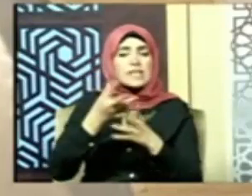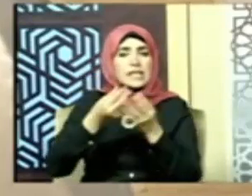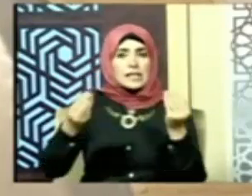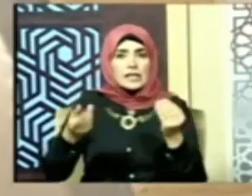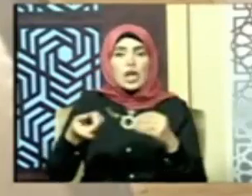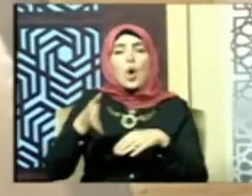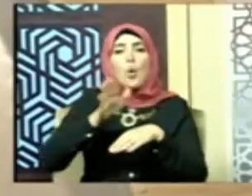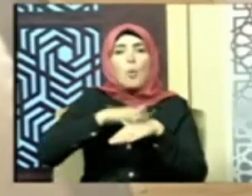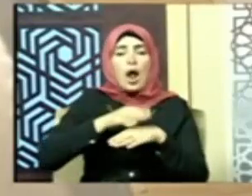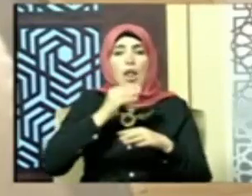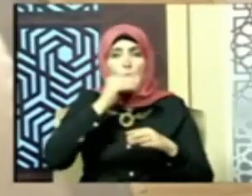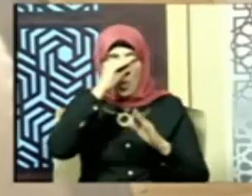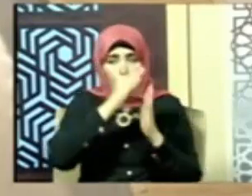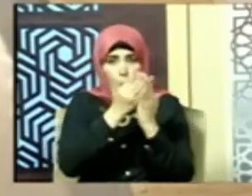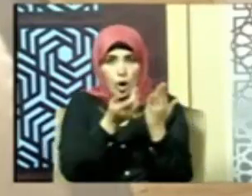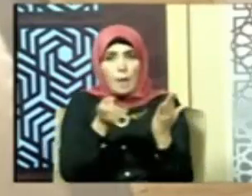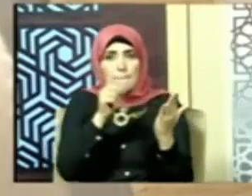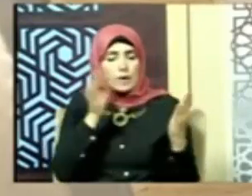على القرآن،